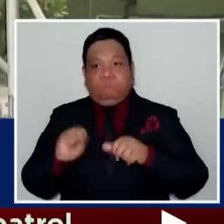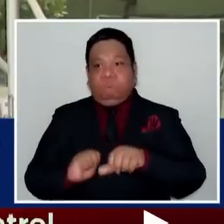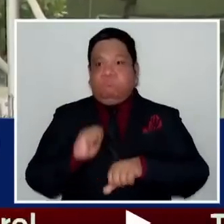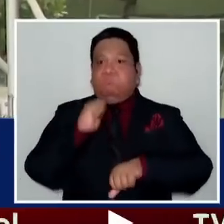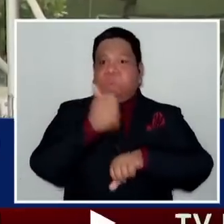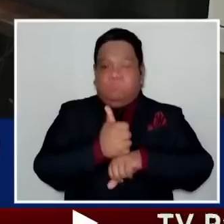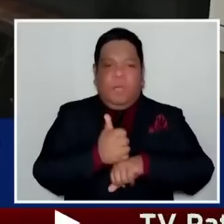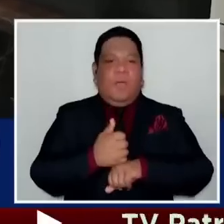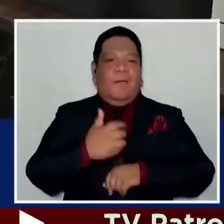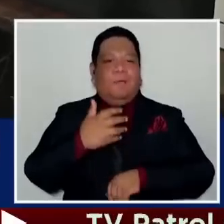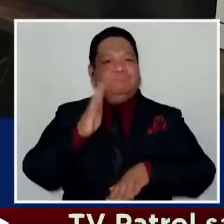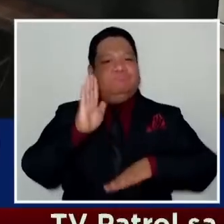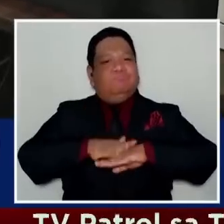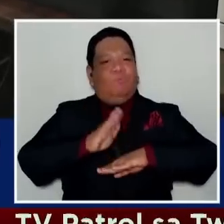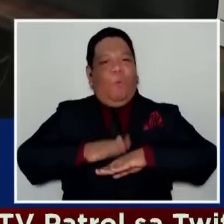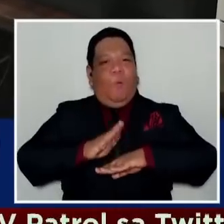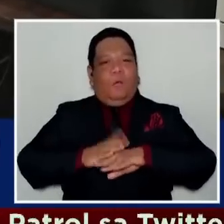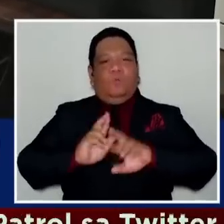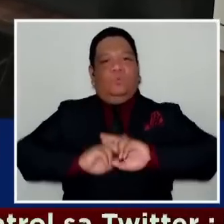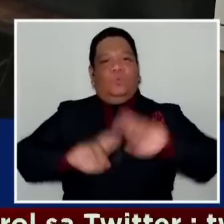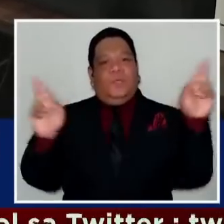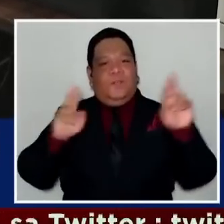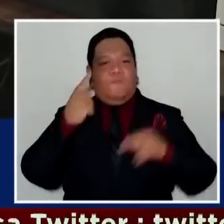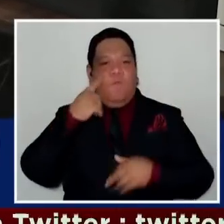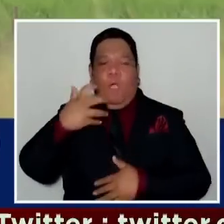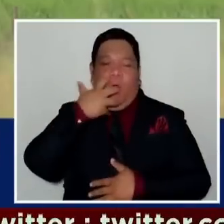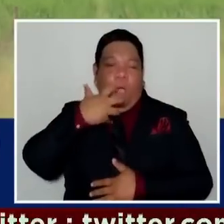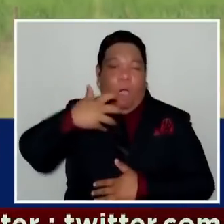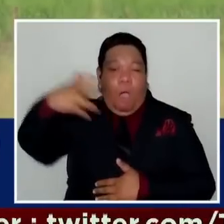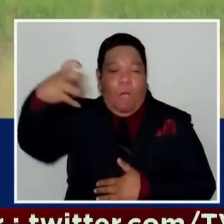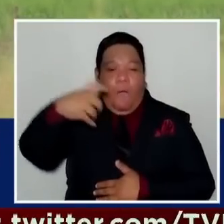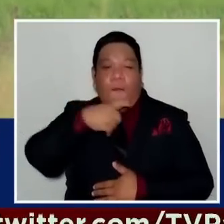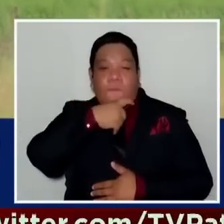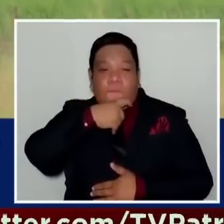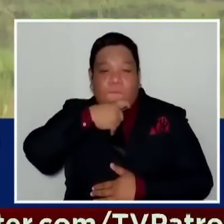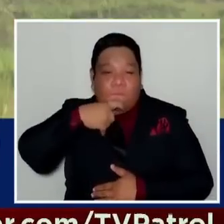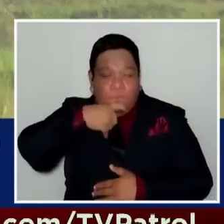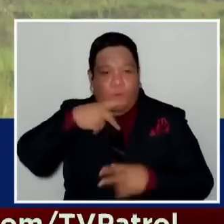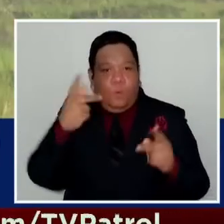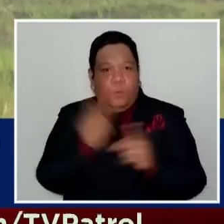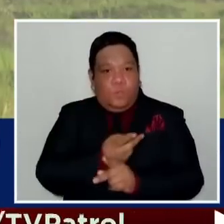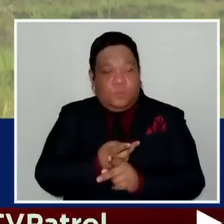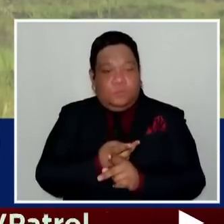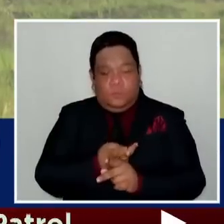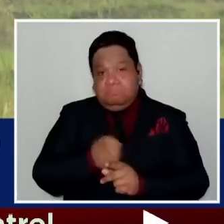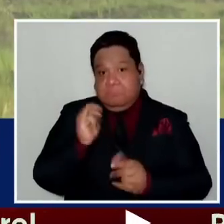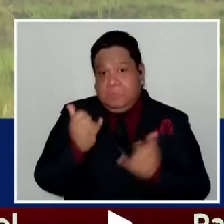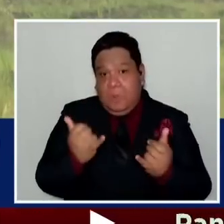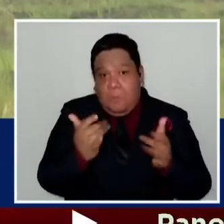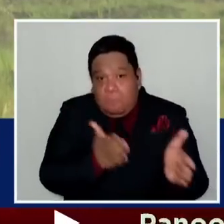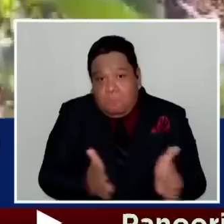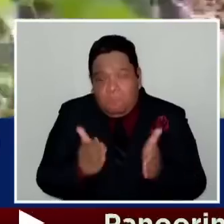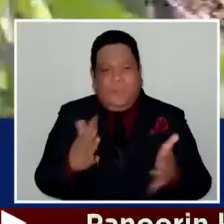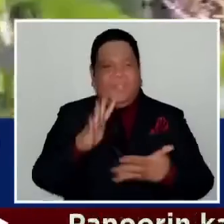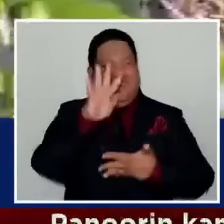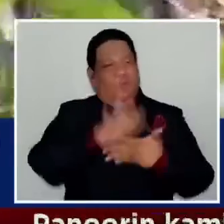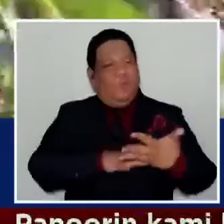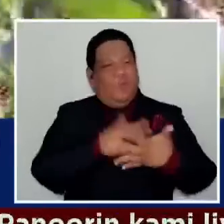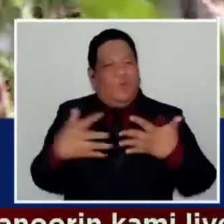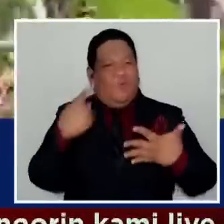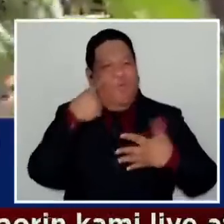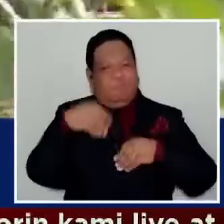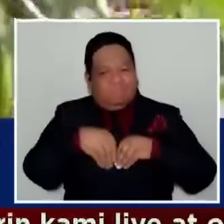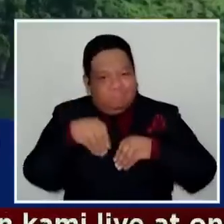ang PAG-ASA. Kasama sa mga paghanda, ang pag-a-adjust ng cropping calendar, pagbabago ng